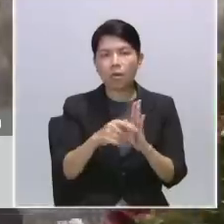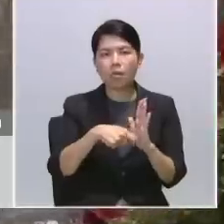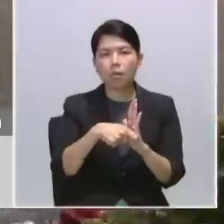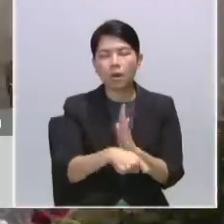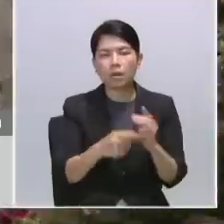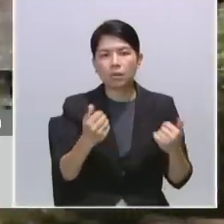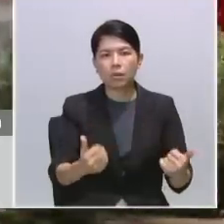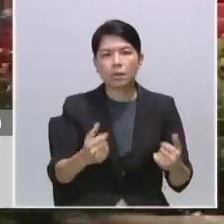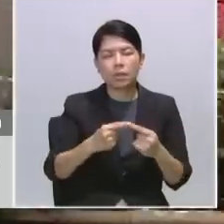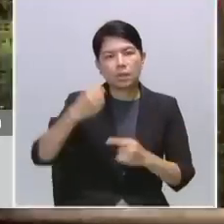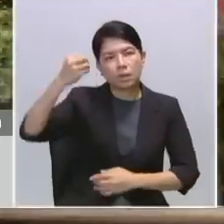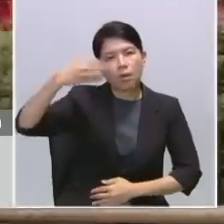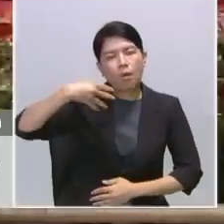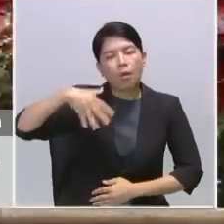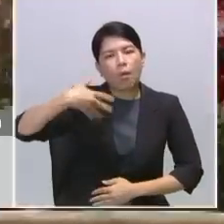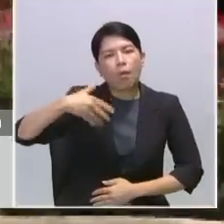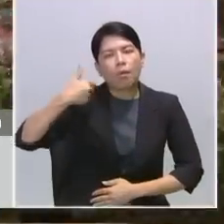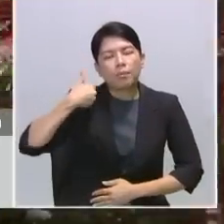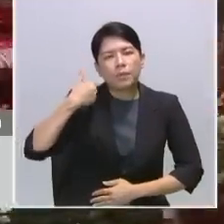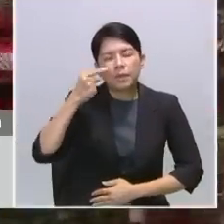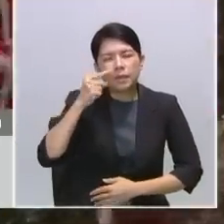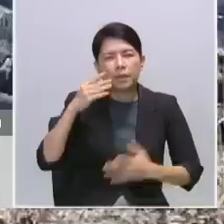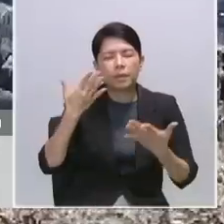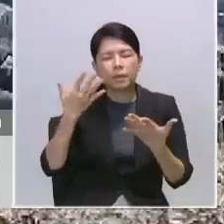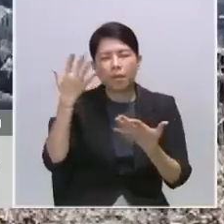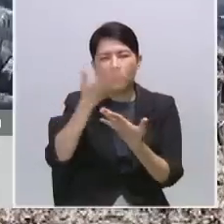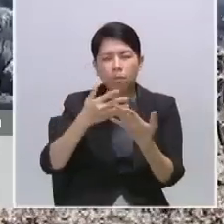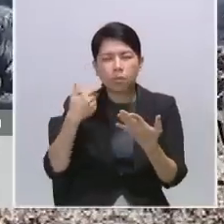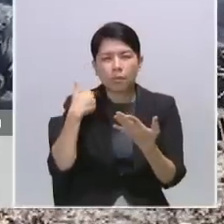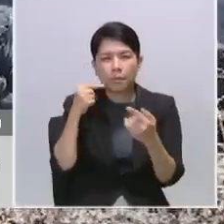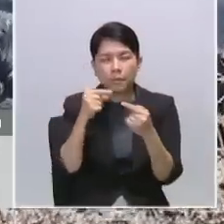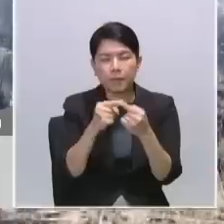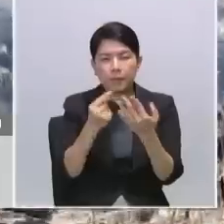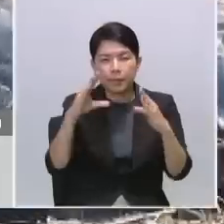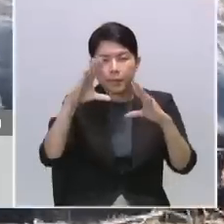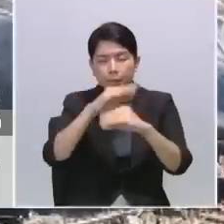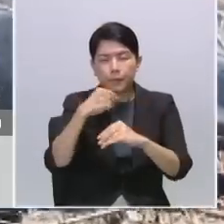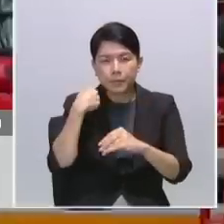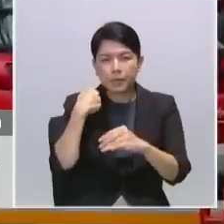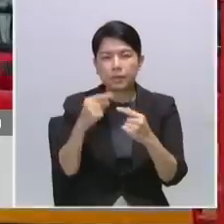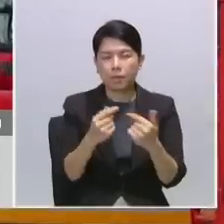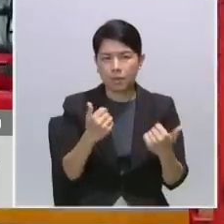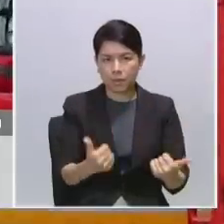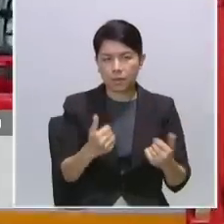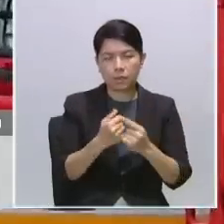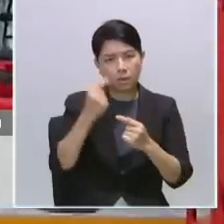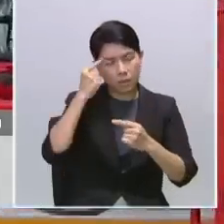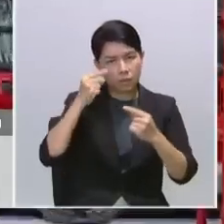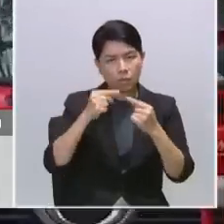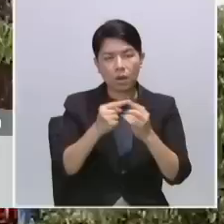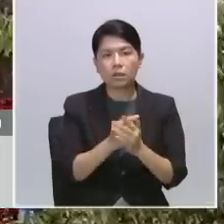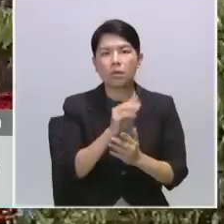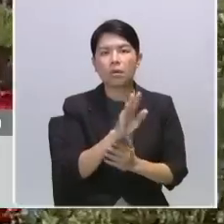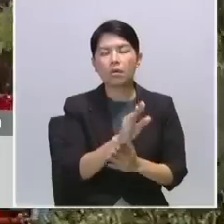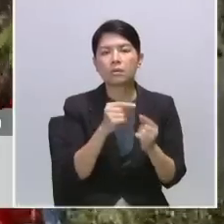าอากาศร้อนครับก็มีฟ้าหลัวในตอนกลางวันคาดหมายว่าอุณหภูมิสูงสุดรายวันของภาคตะวันออกเฉียงเหนือจะอยู่ที่จังหวัดศรี